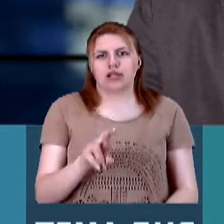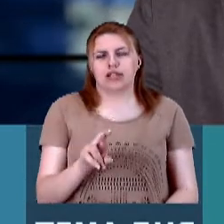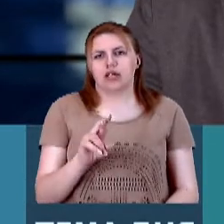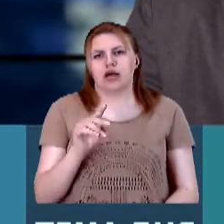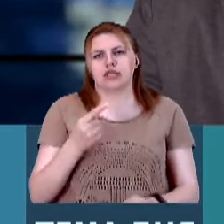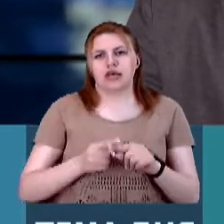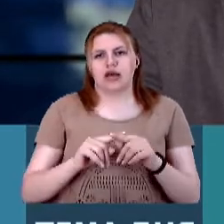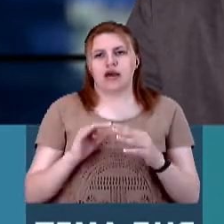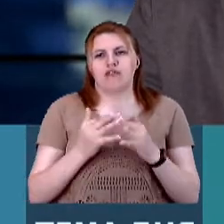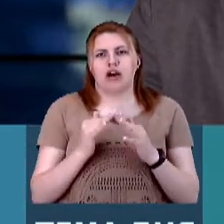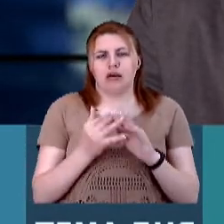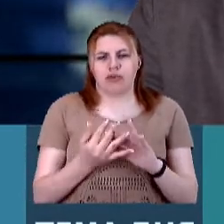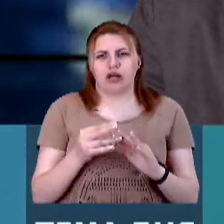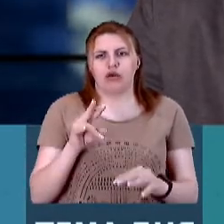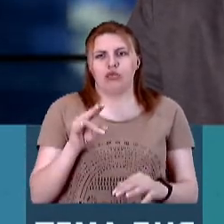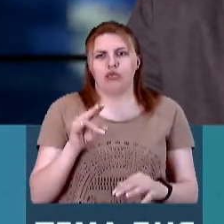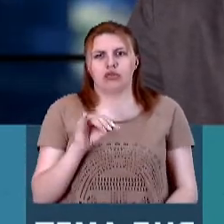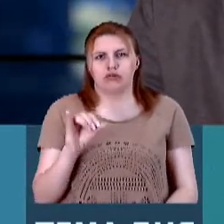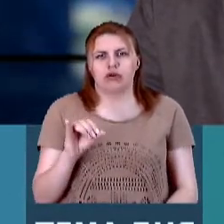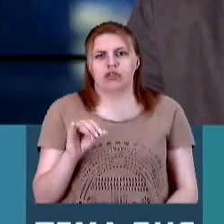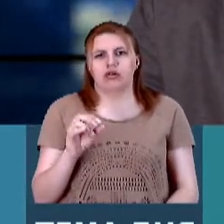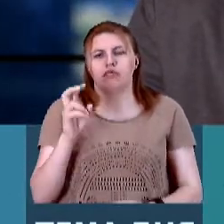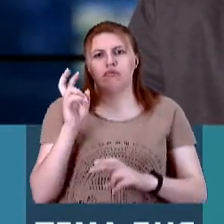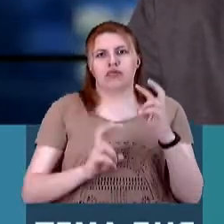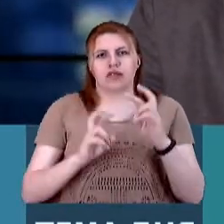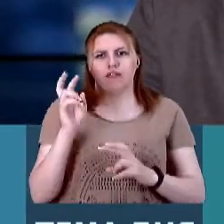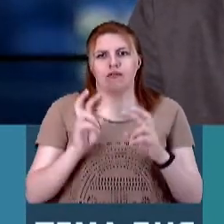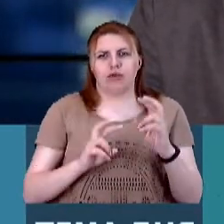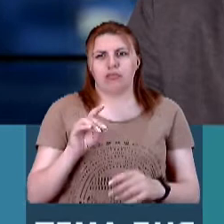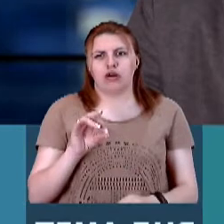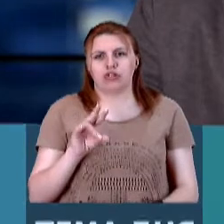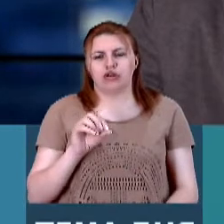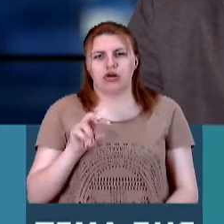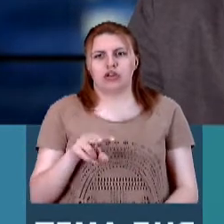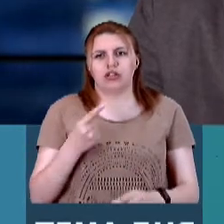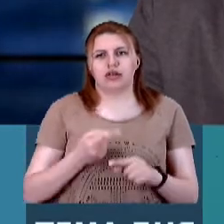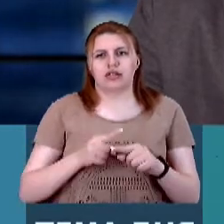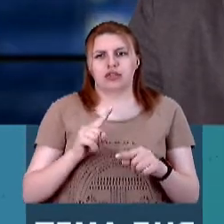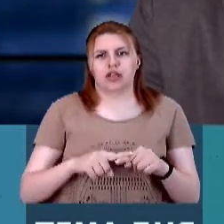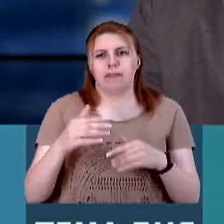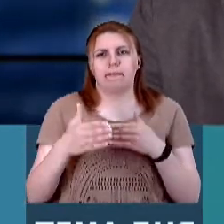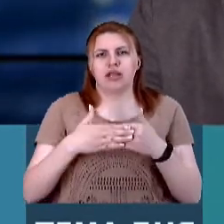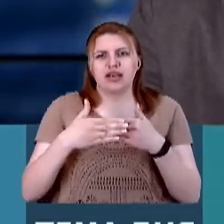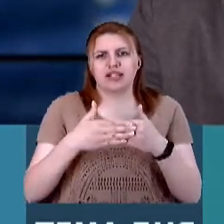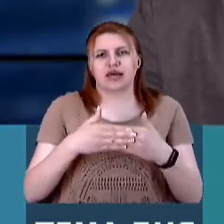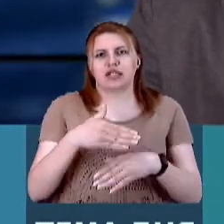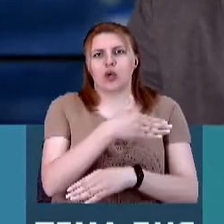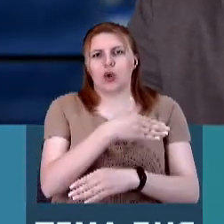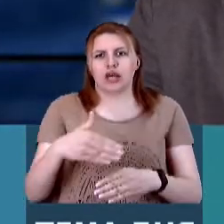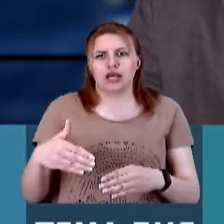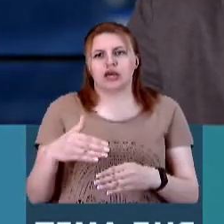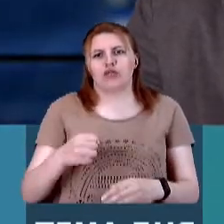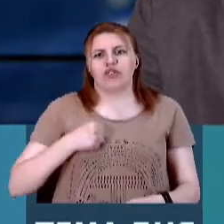фабрика «Лутрі» і, відповідно, завод «Маршал». Я нагадаю, це безпосередня близькість, власне, до лінії